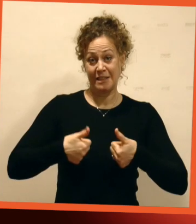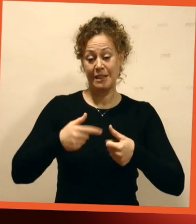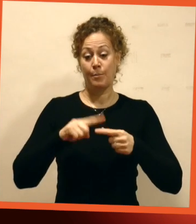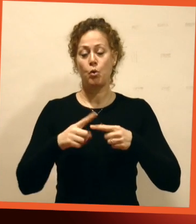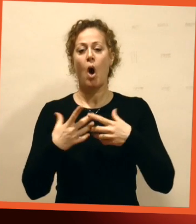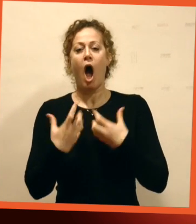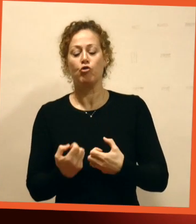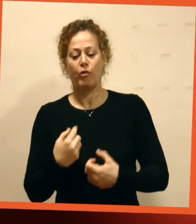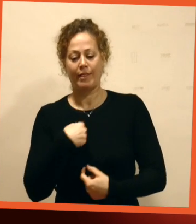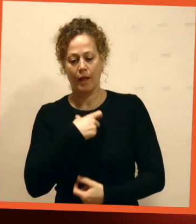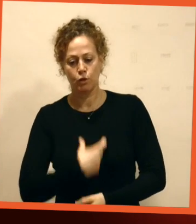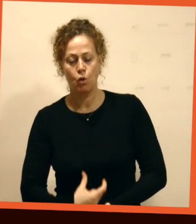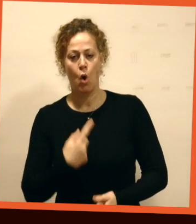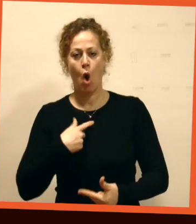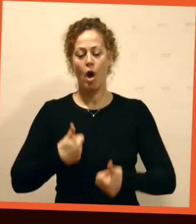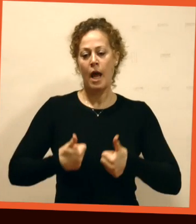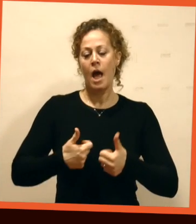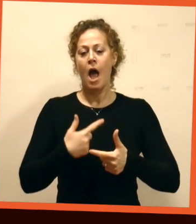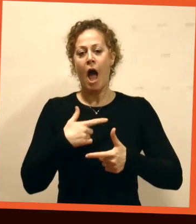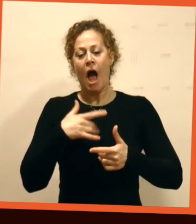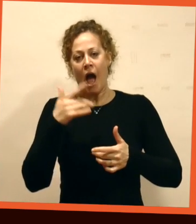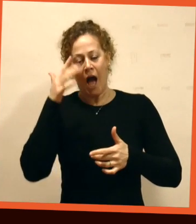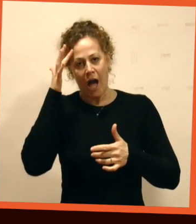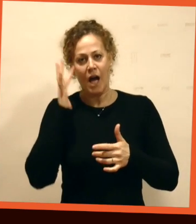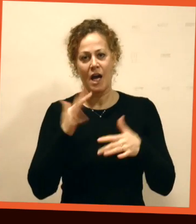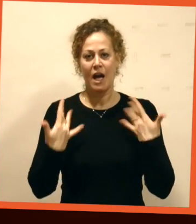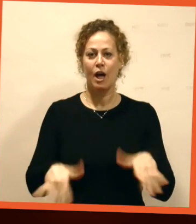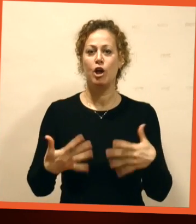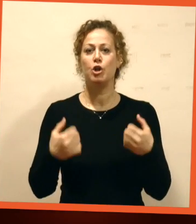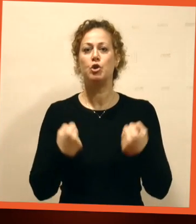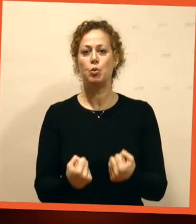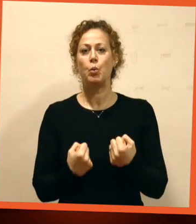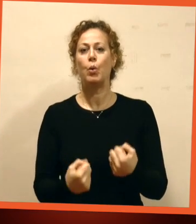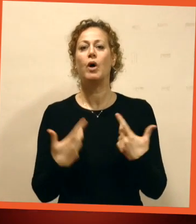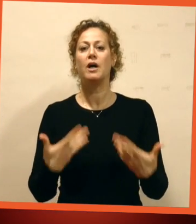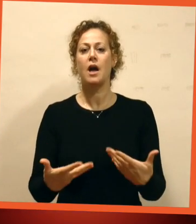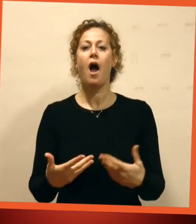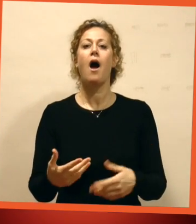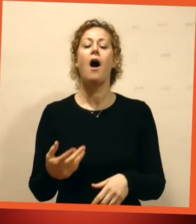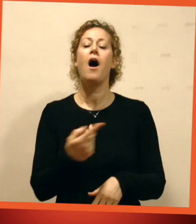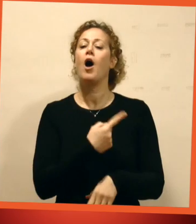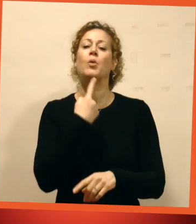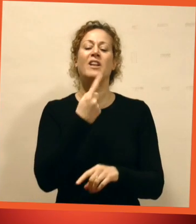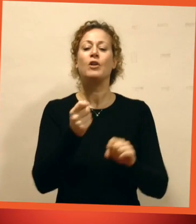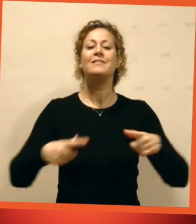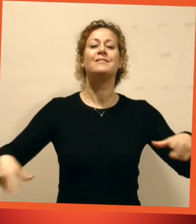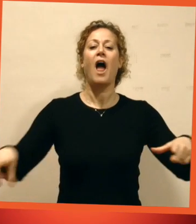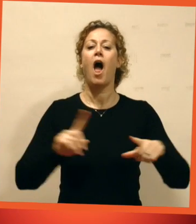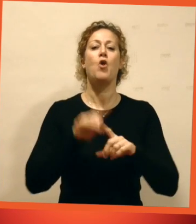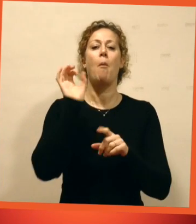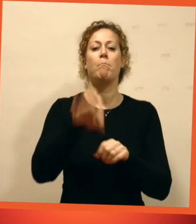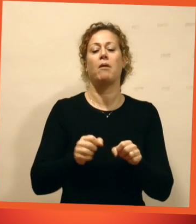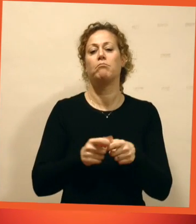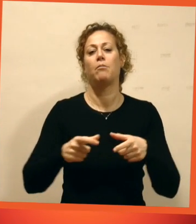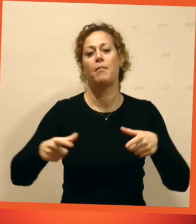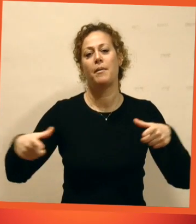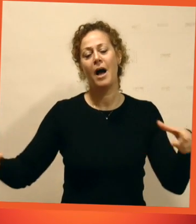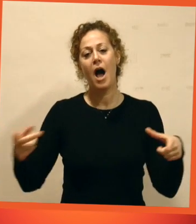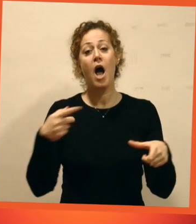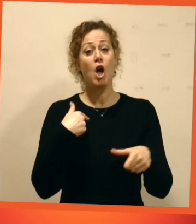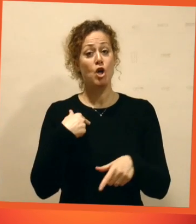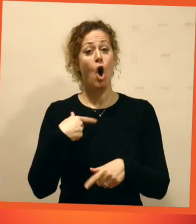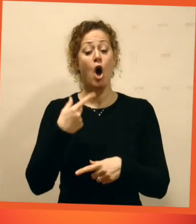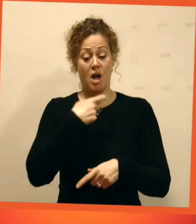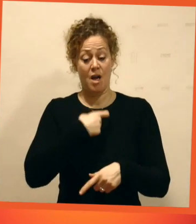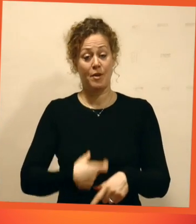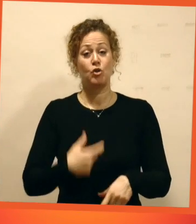accettazione... è dura, No, è lanciato una pietra nello stagno. Io sono anche insegnante a scienze